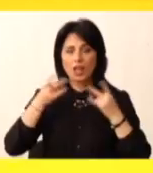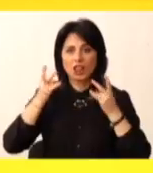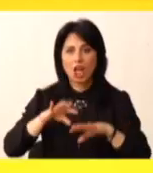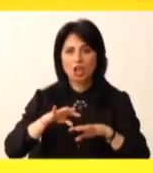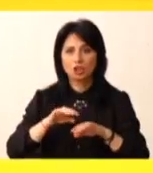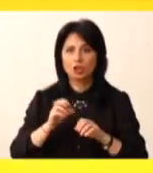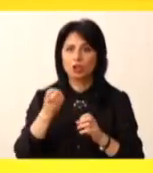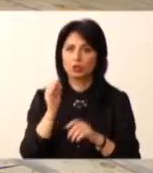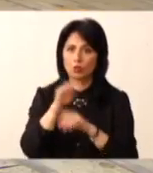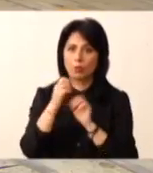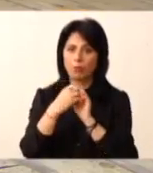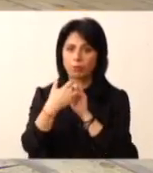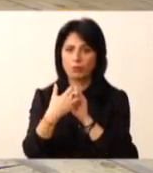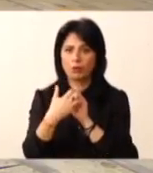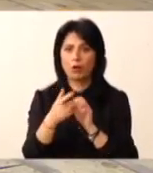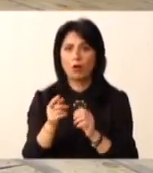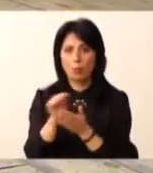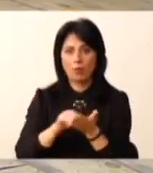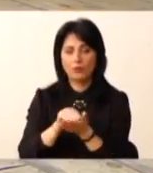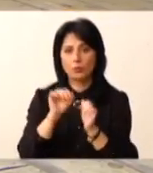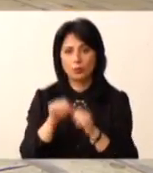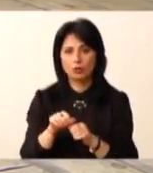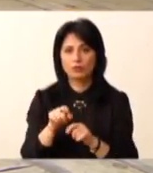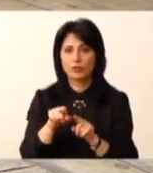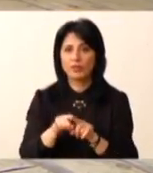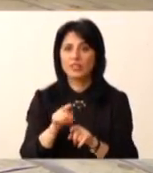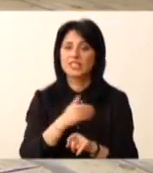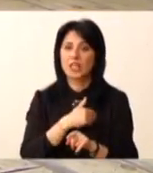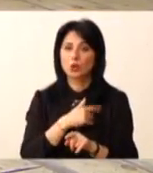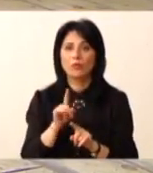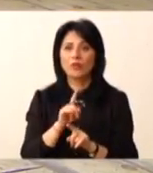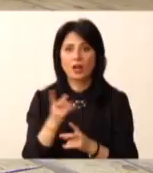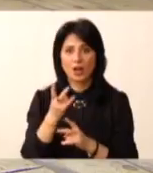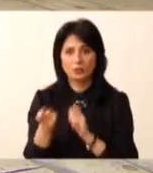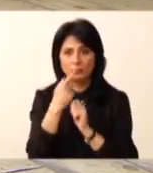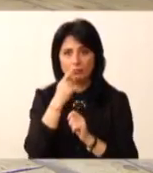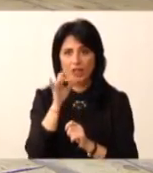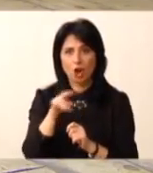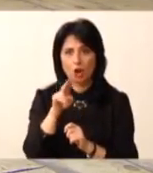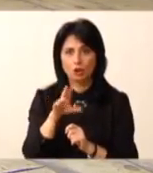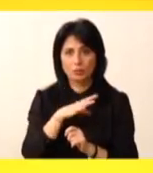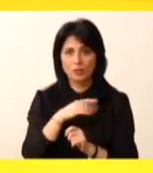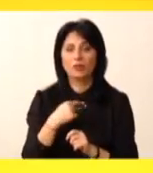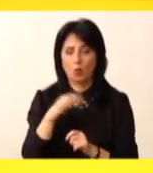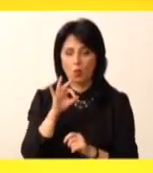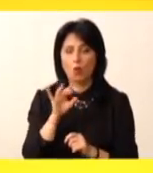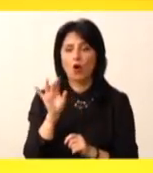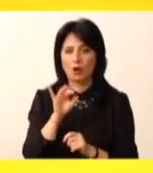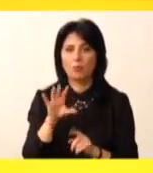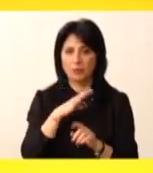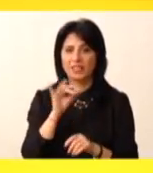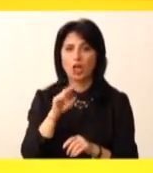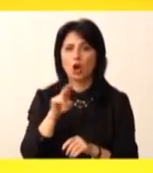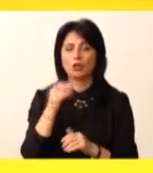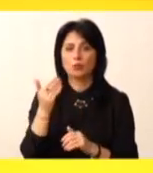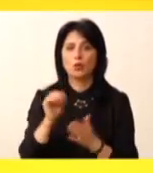ან გაიზარდოს, ან არის თუ არა სასურველი, რომ მივიღო იოდის ნაკლებობა იყო ჩემთან. მივიღო